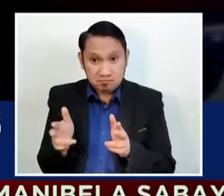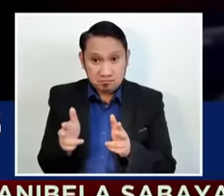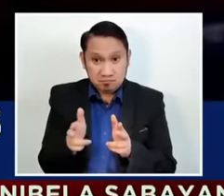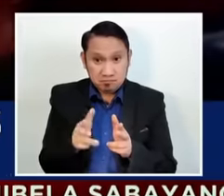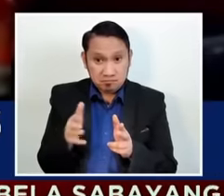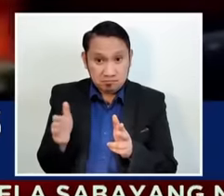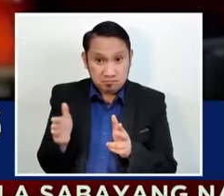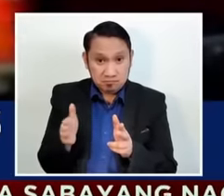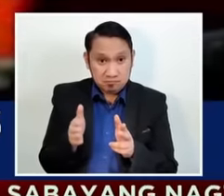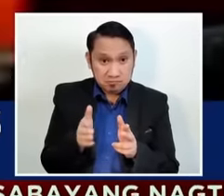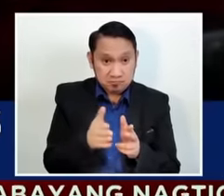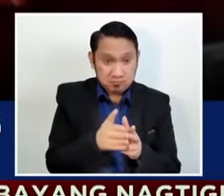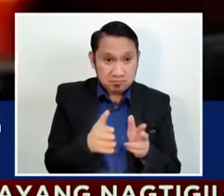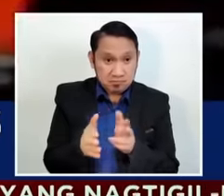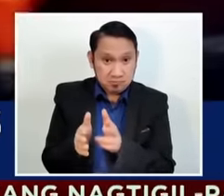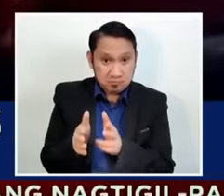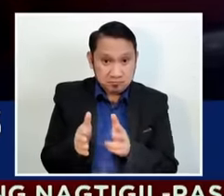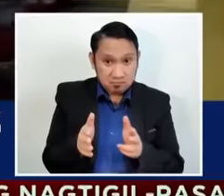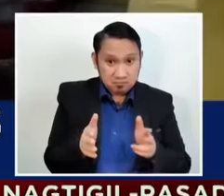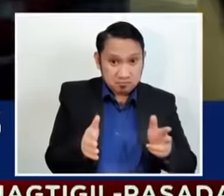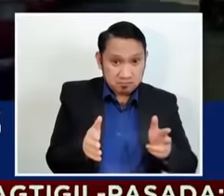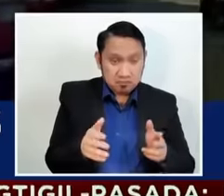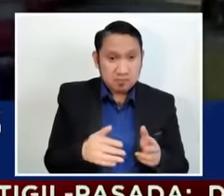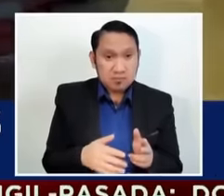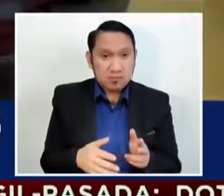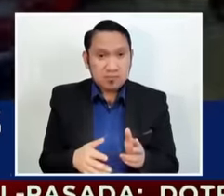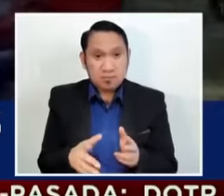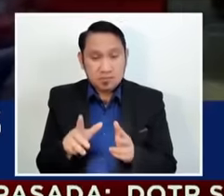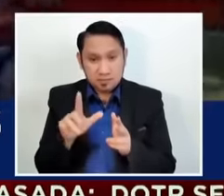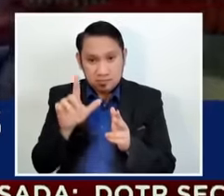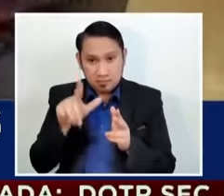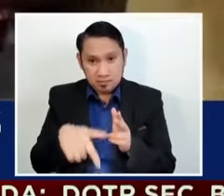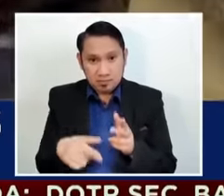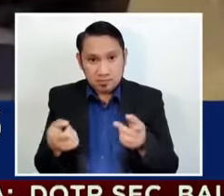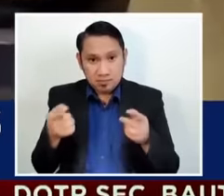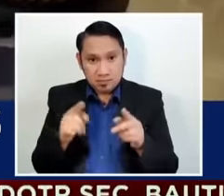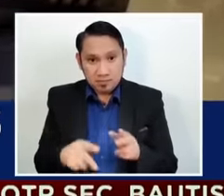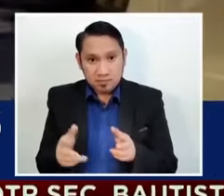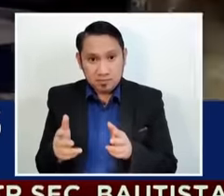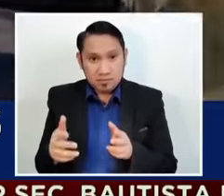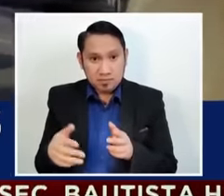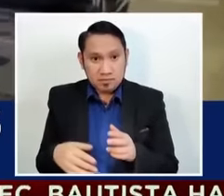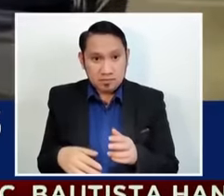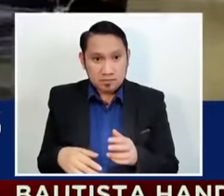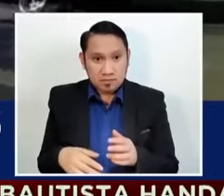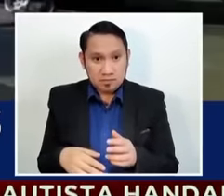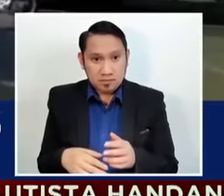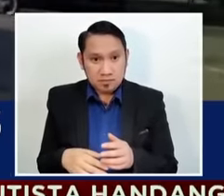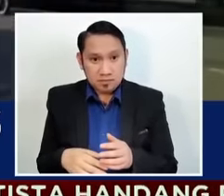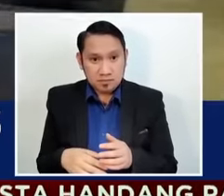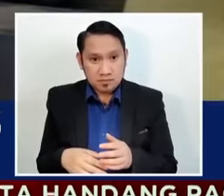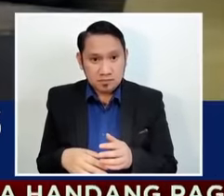habang lumalayo naman ang motorsiklo. Maya-maya pa, ito na ang sunod na nangyari.